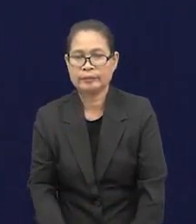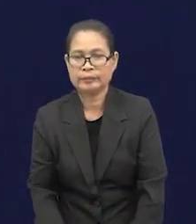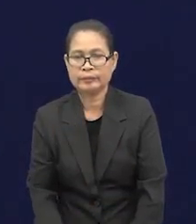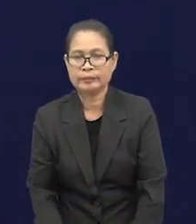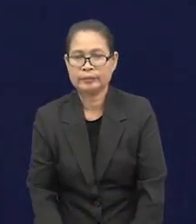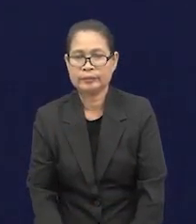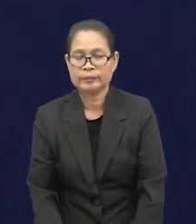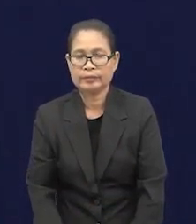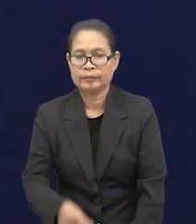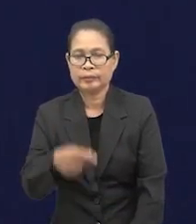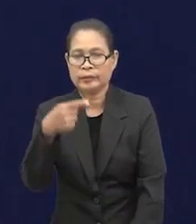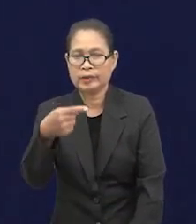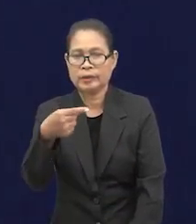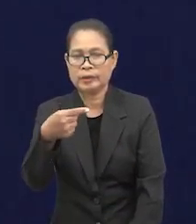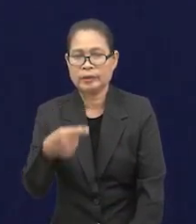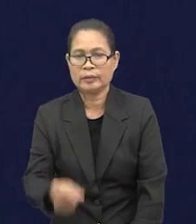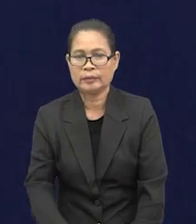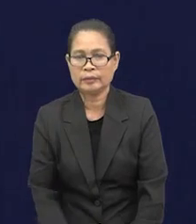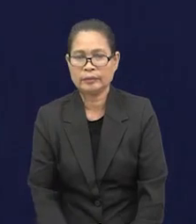150